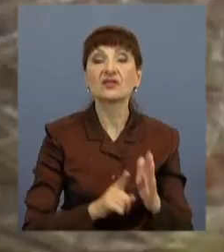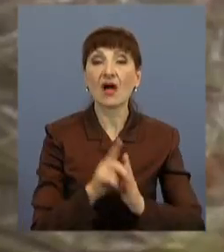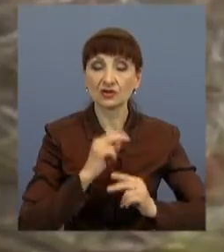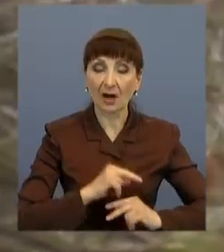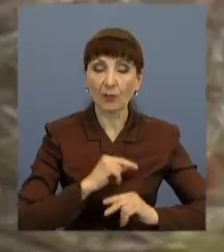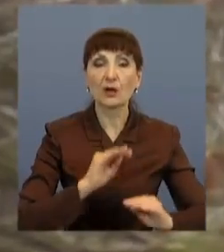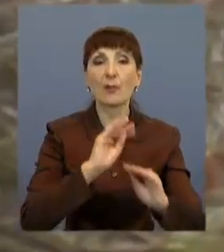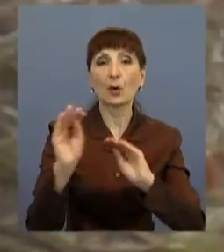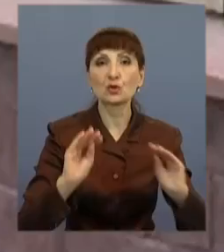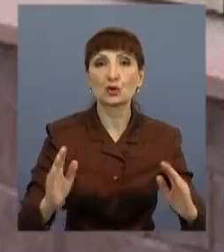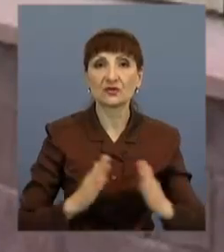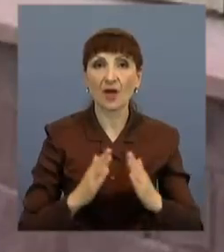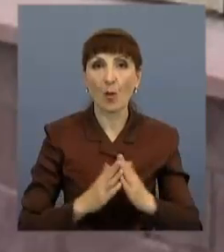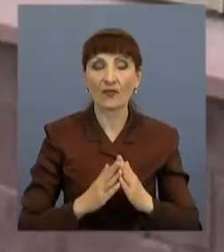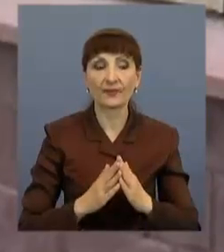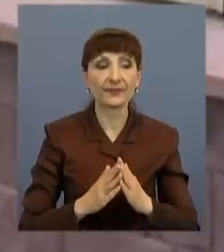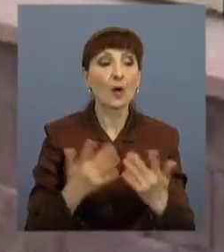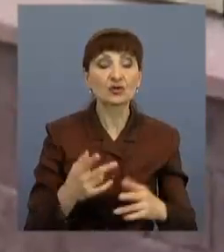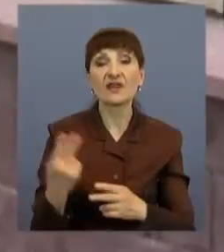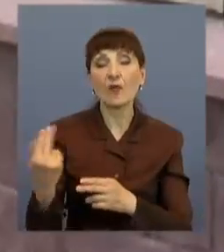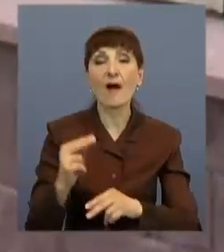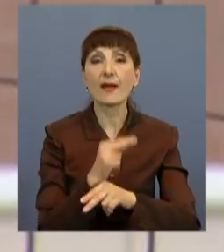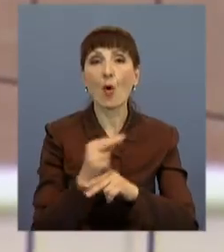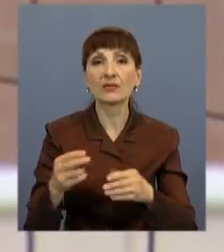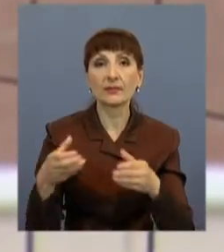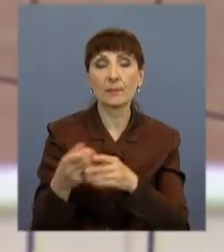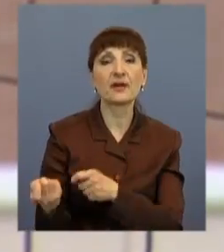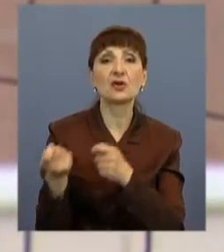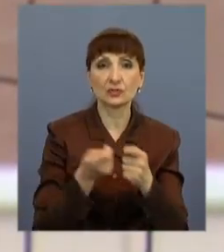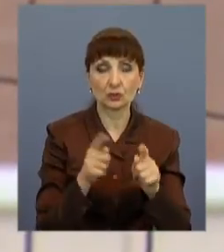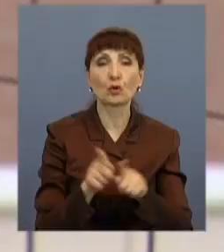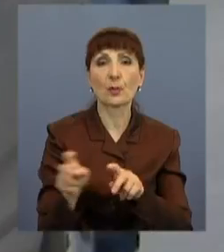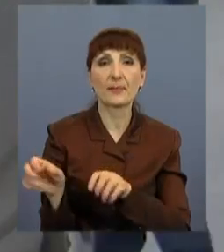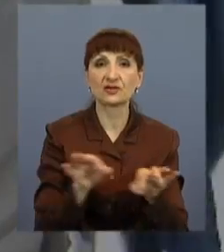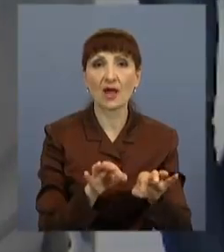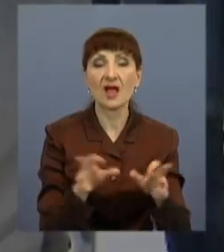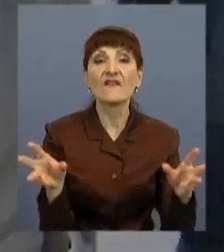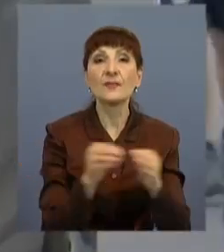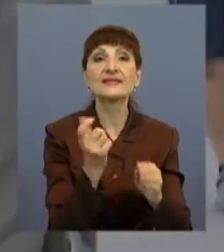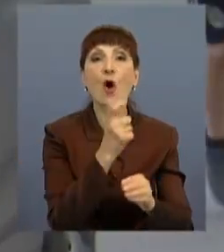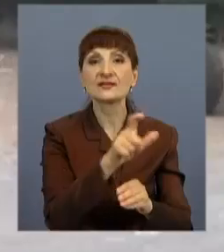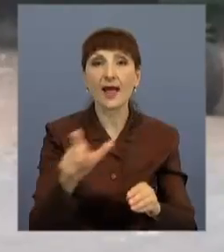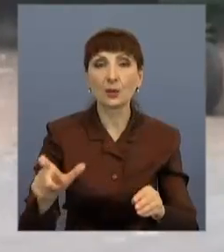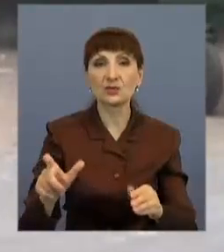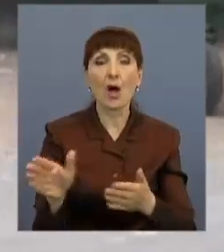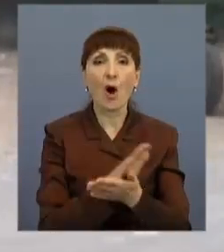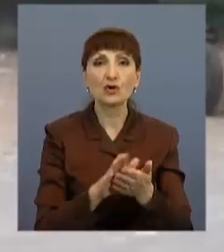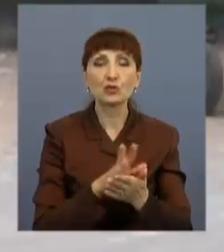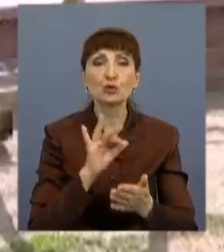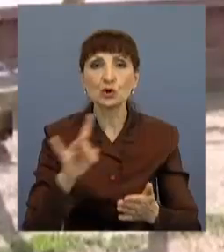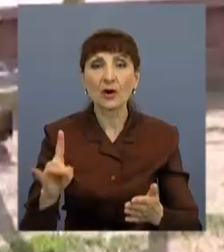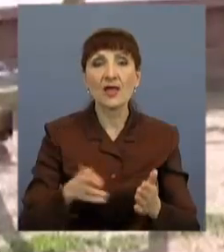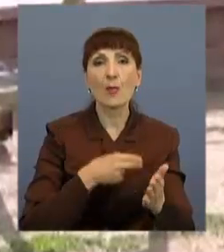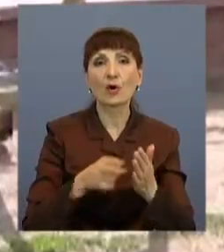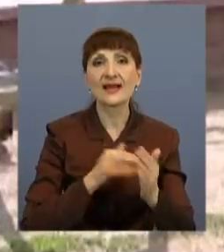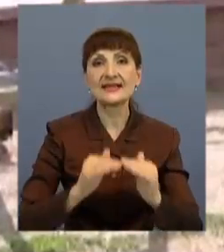по благоустройству домов. Приезжают его ремонтные бригады и в аварийных ситуациях. Вместе с собственниками квартир очистили от мусора и покрасили